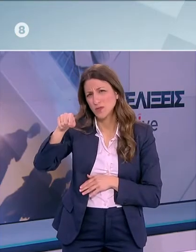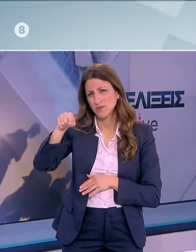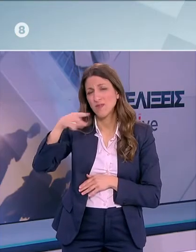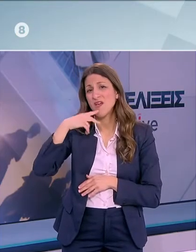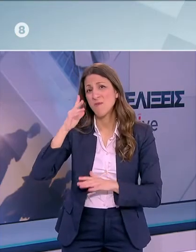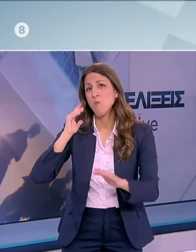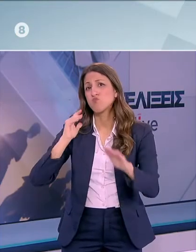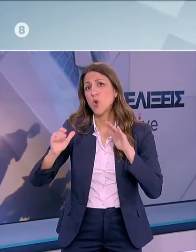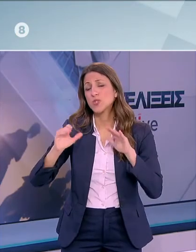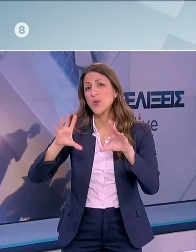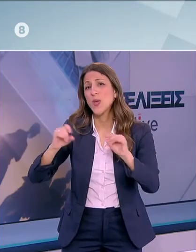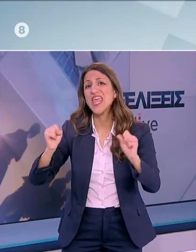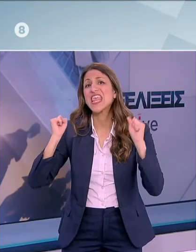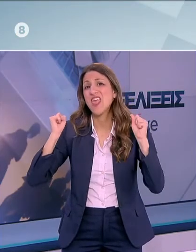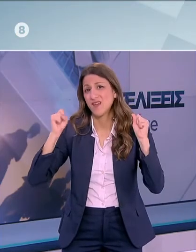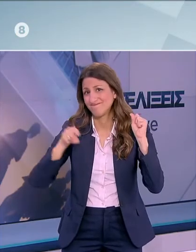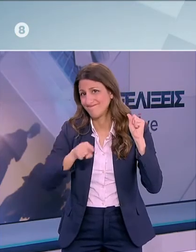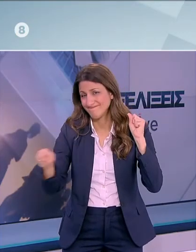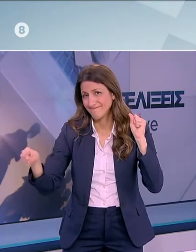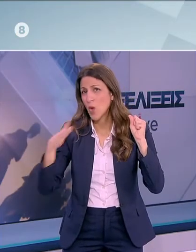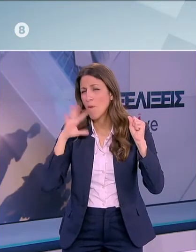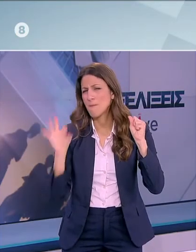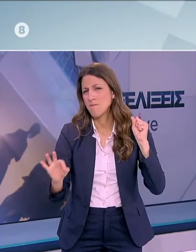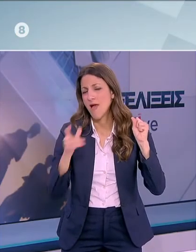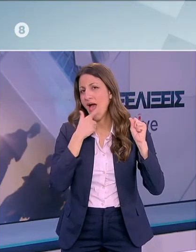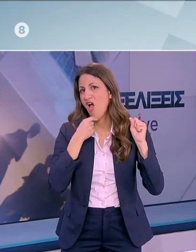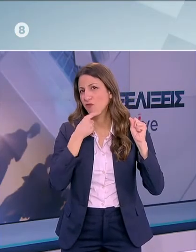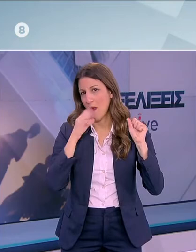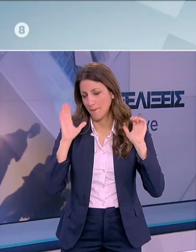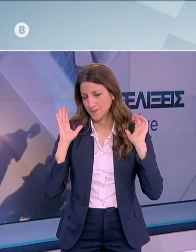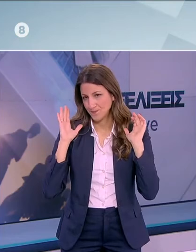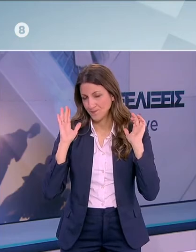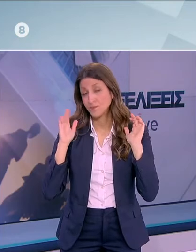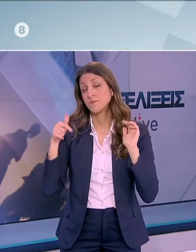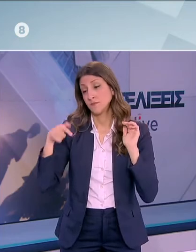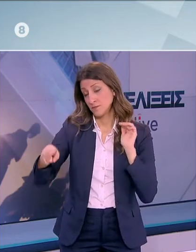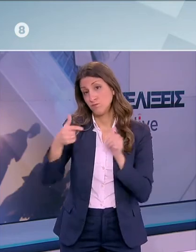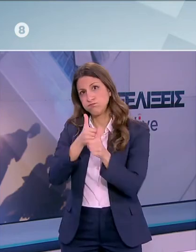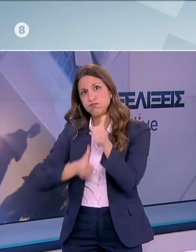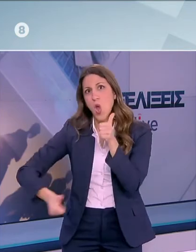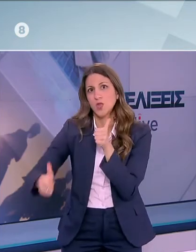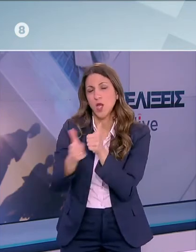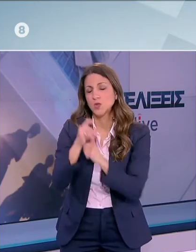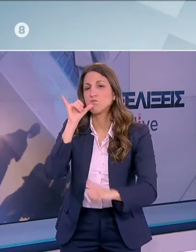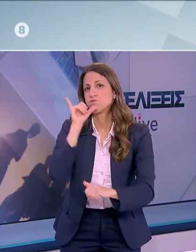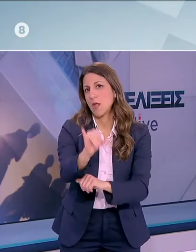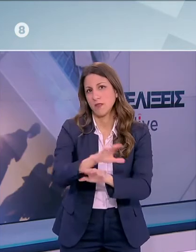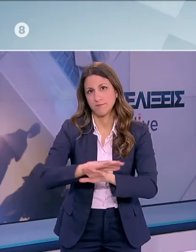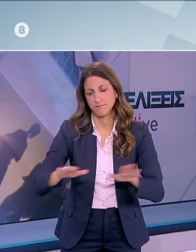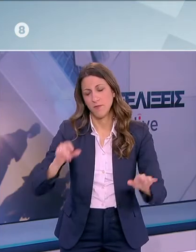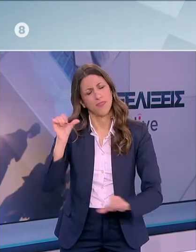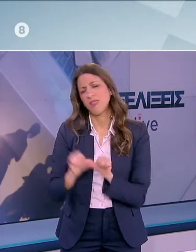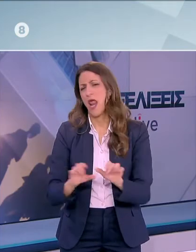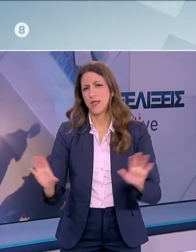την προστασία της δημόσιας υγείας, και αυτή θα είναι το κύριο μέλημά μας και στις επόμενες φάσεις. Έτσι, νομίζω αυτό